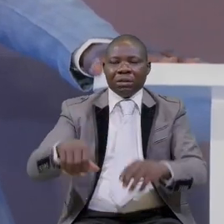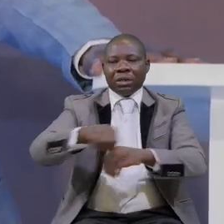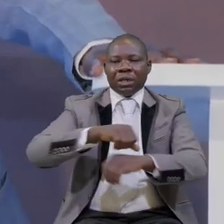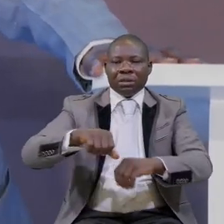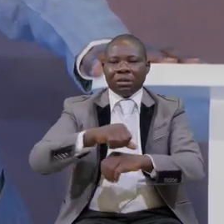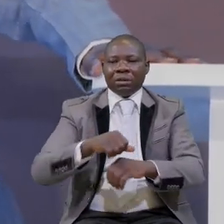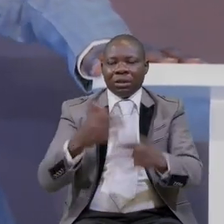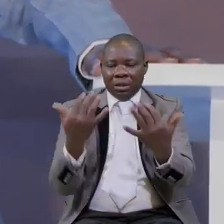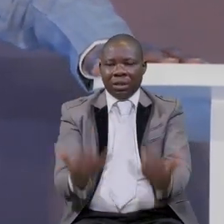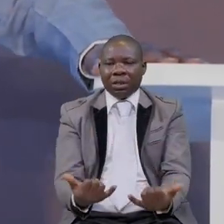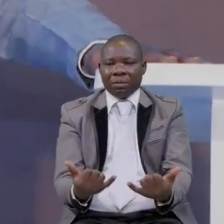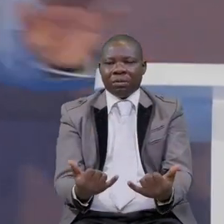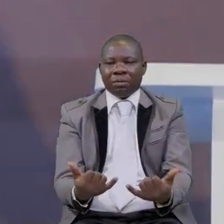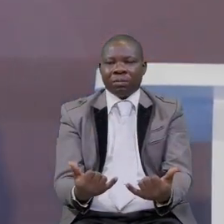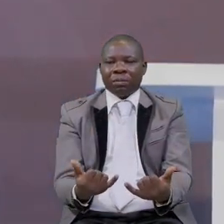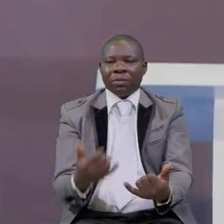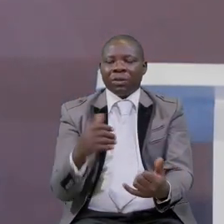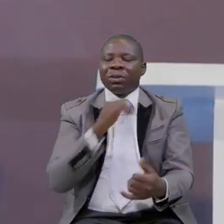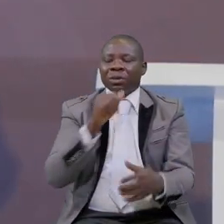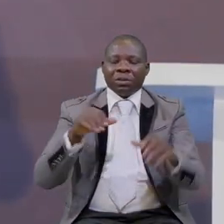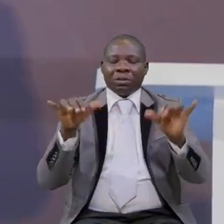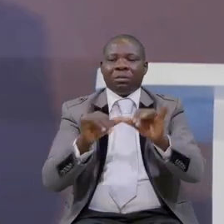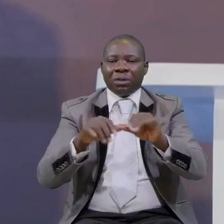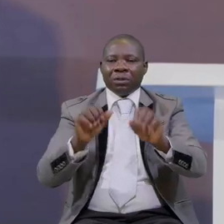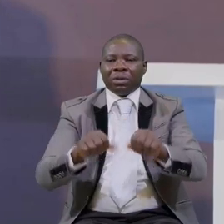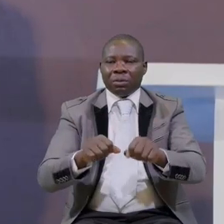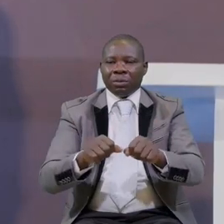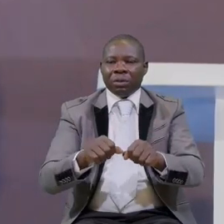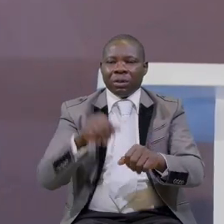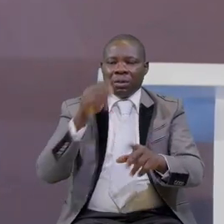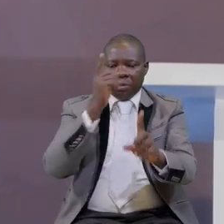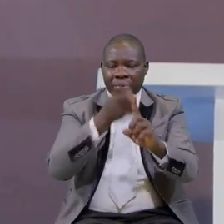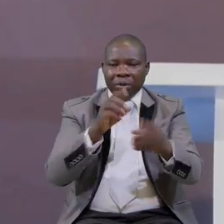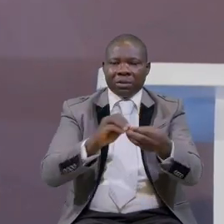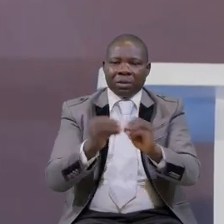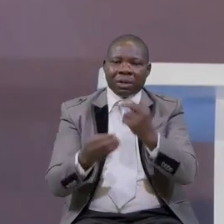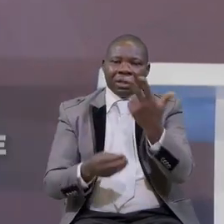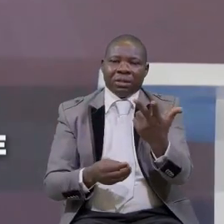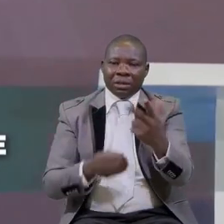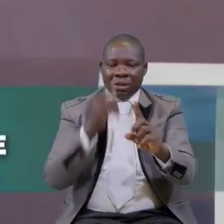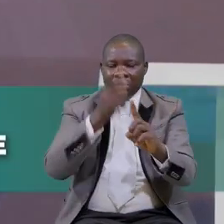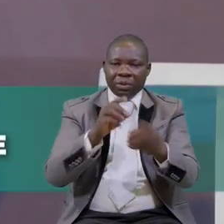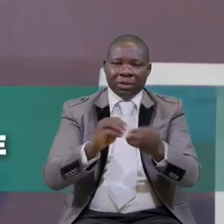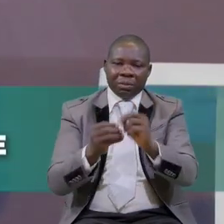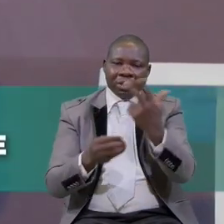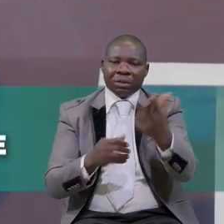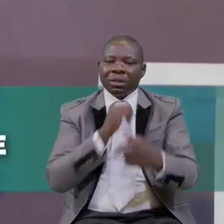accrue. Maintenant, il y a l'onction incommensurable. Troisième point,